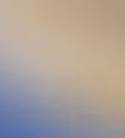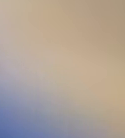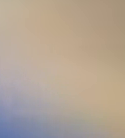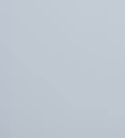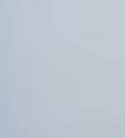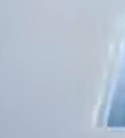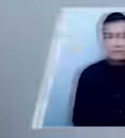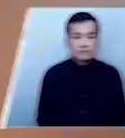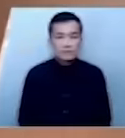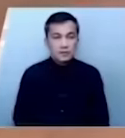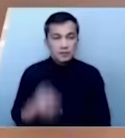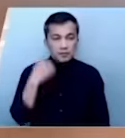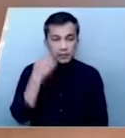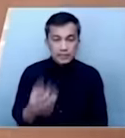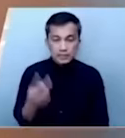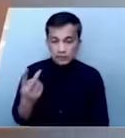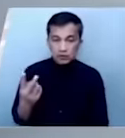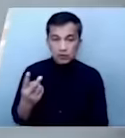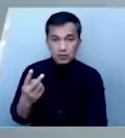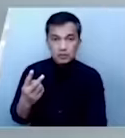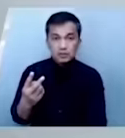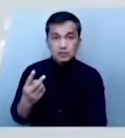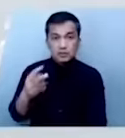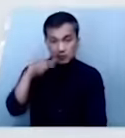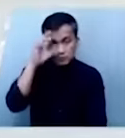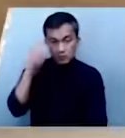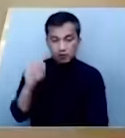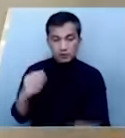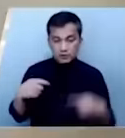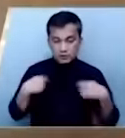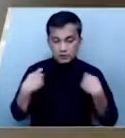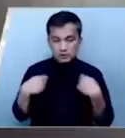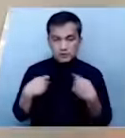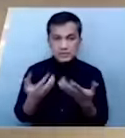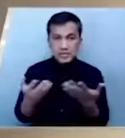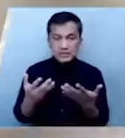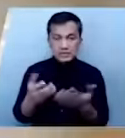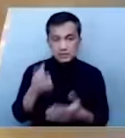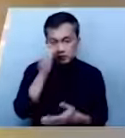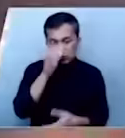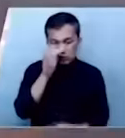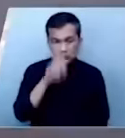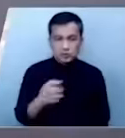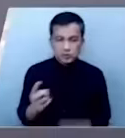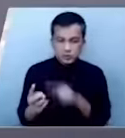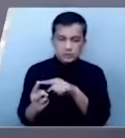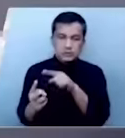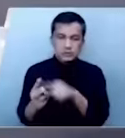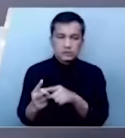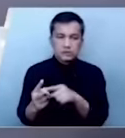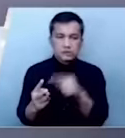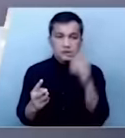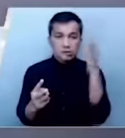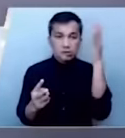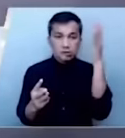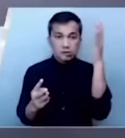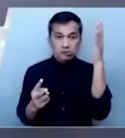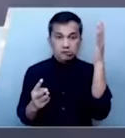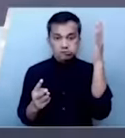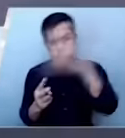Patay ang dalawang lalaking menor de edad sa Pinamungahan, Cebu. Nabagsakan sila ng nabaling puno